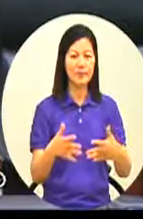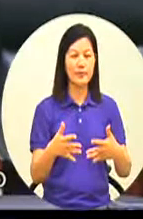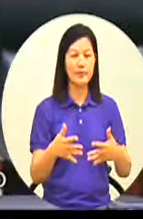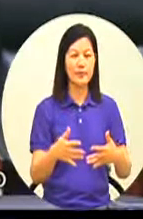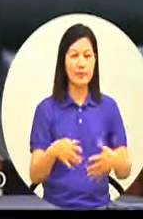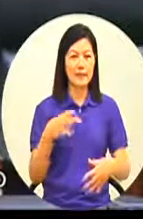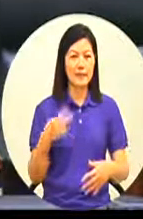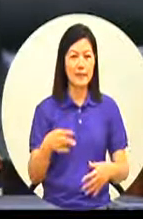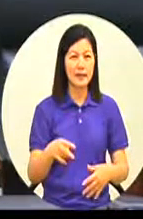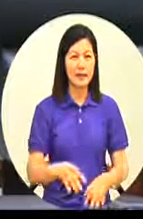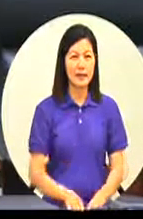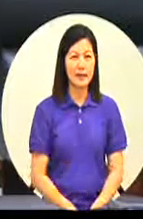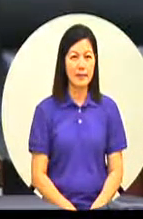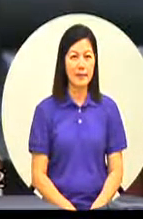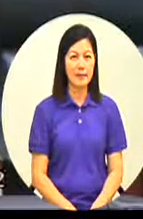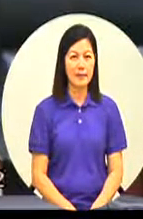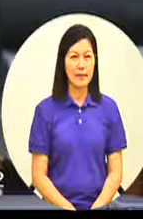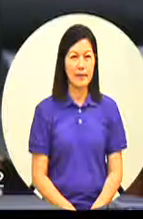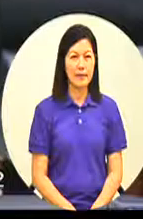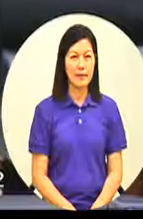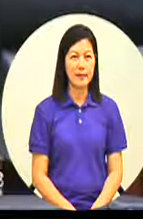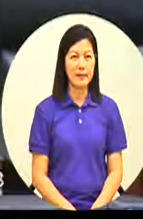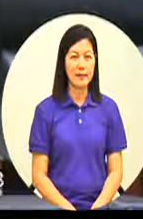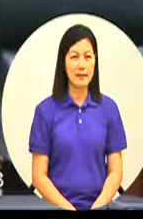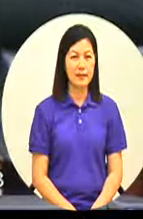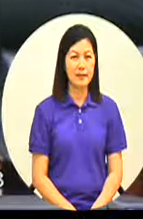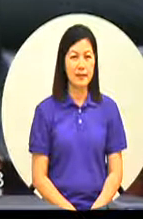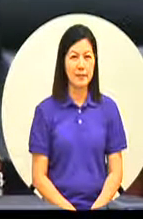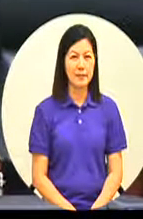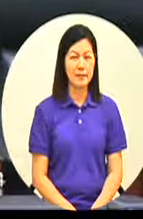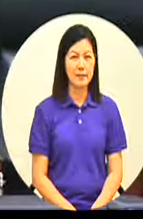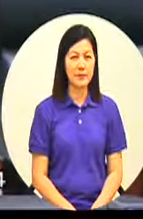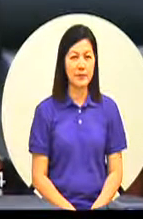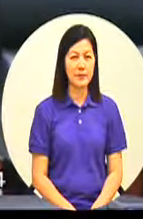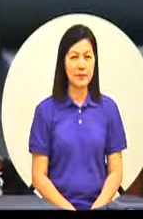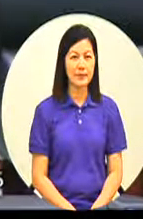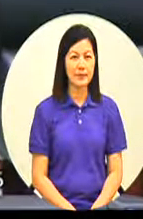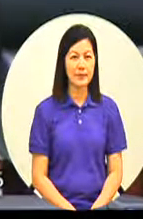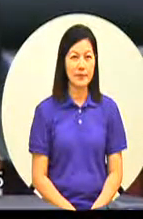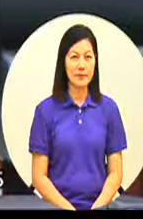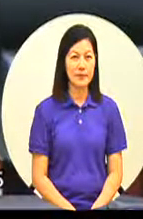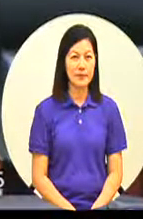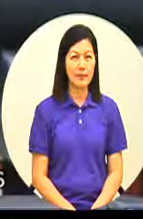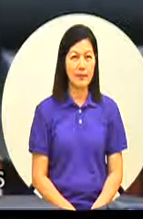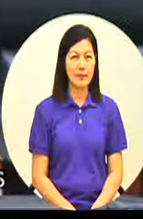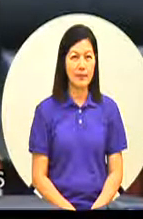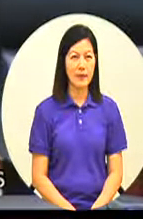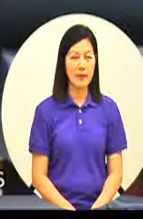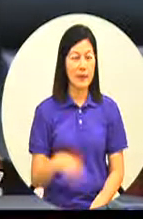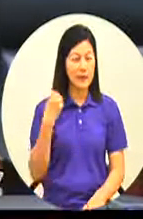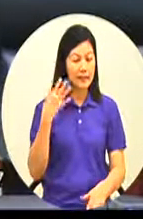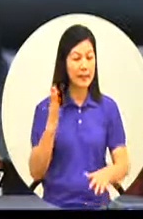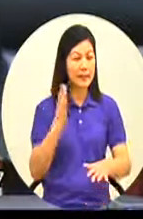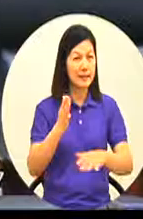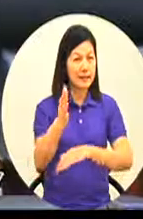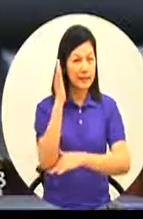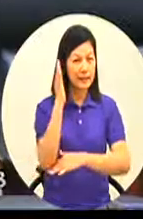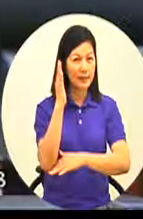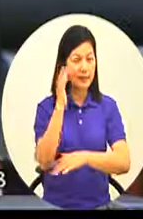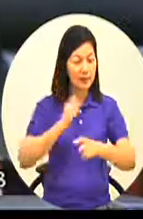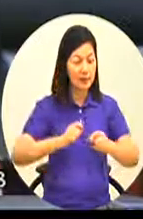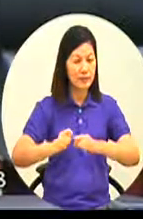的哈，有关我们秘书处这里哈，我们现在我们的新政府哦，新的政